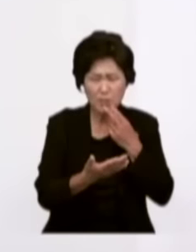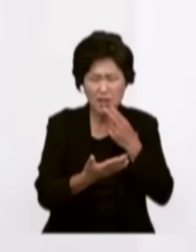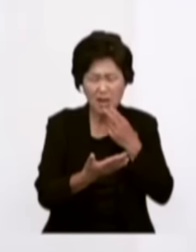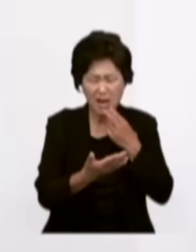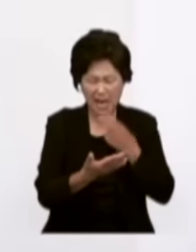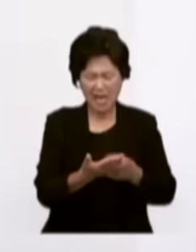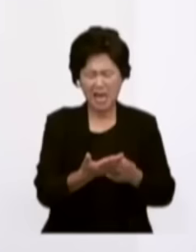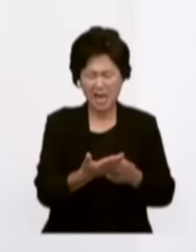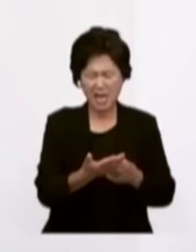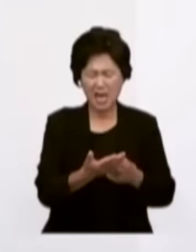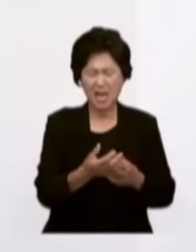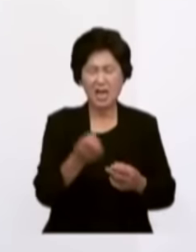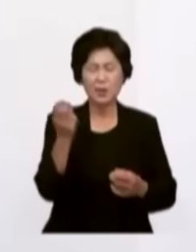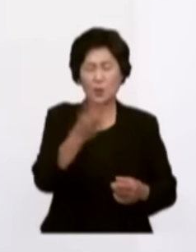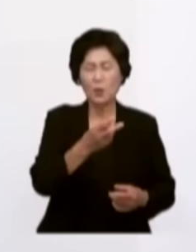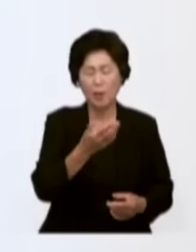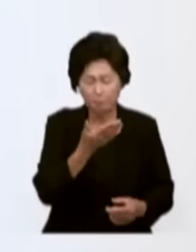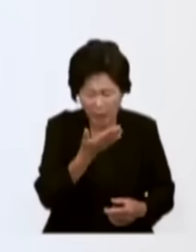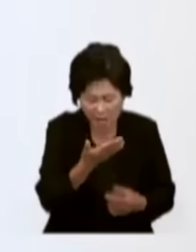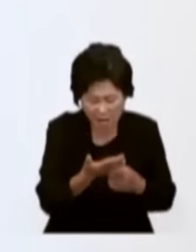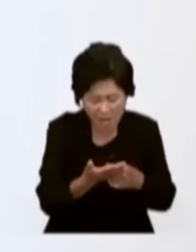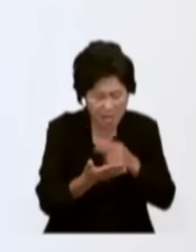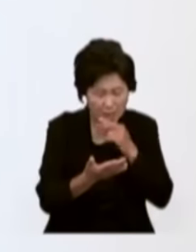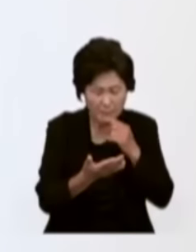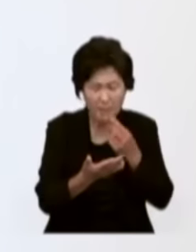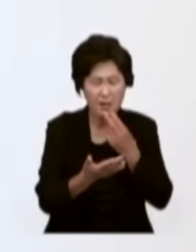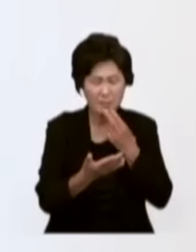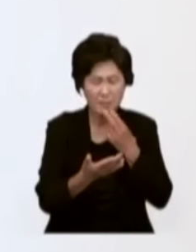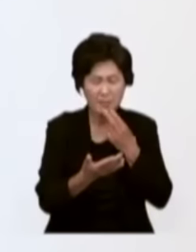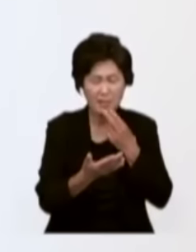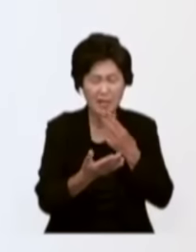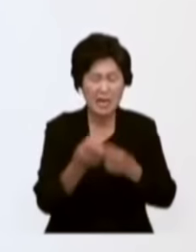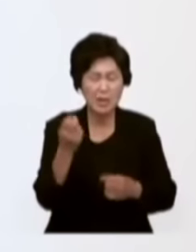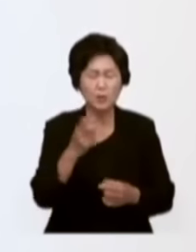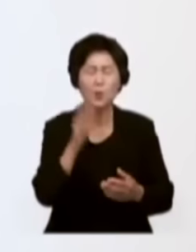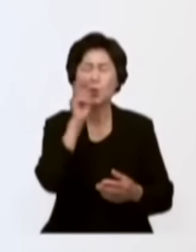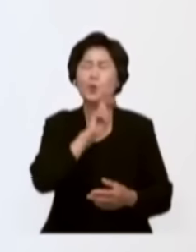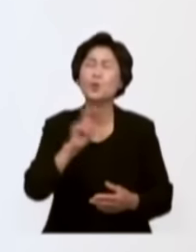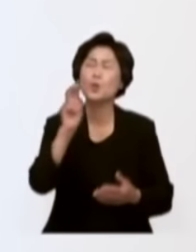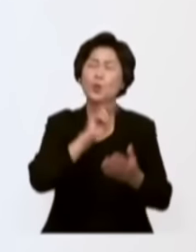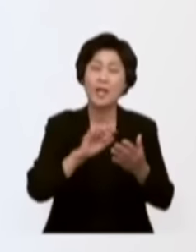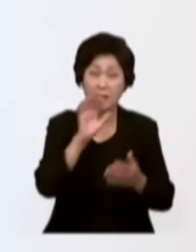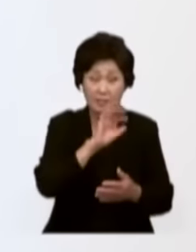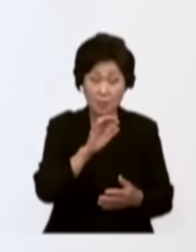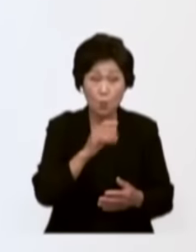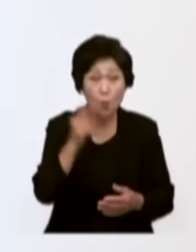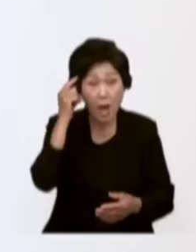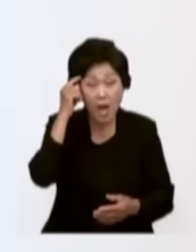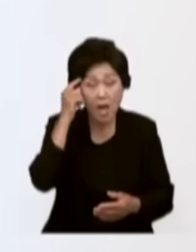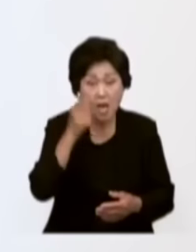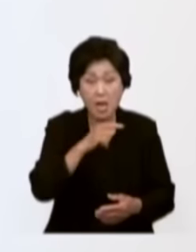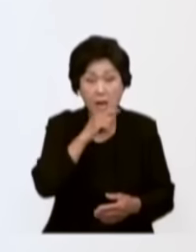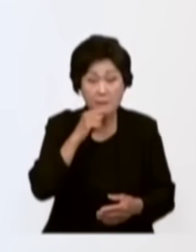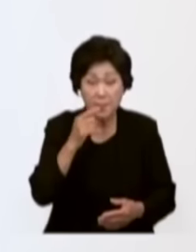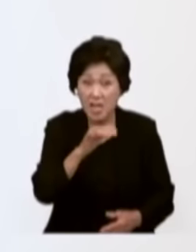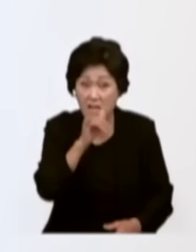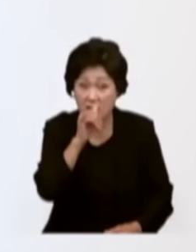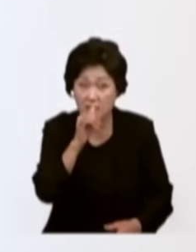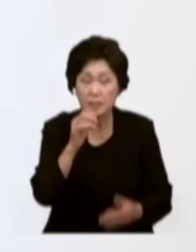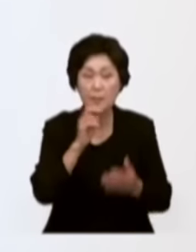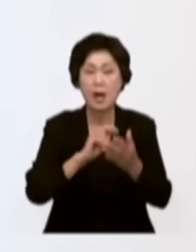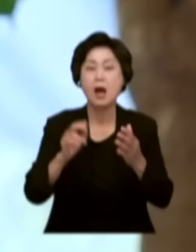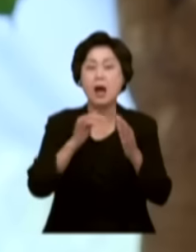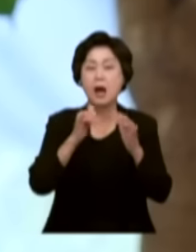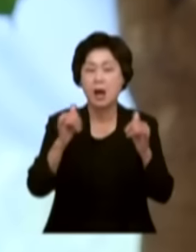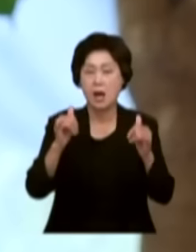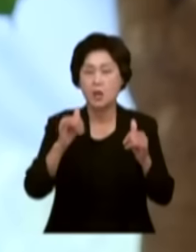사라져가. 침을 뱉는다. 아니 들어. 특별히 왜냐면 피가 나면 가수가 된다니까 진짜 나 모자란